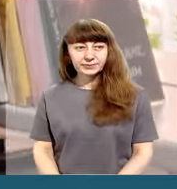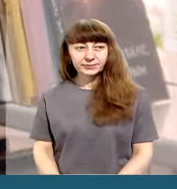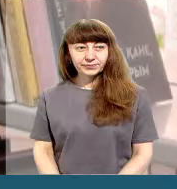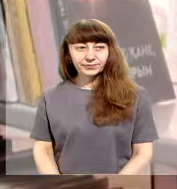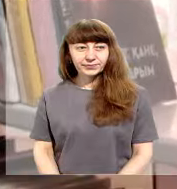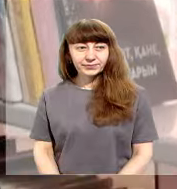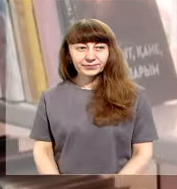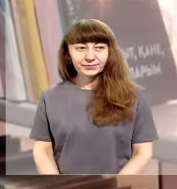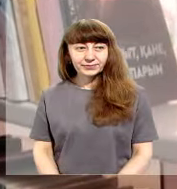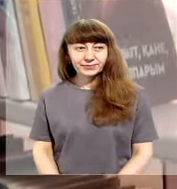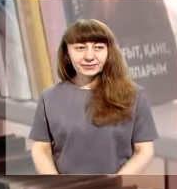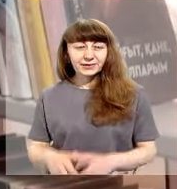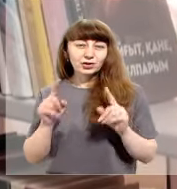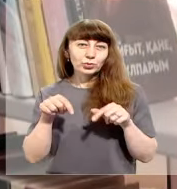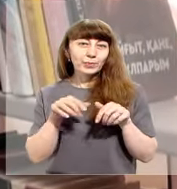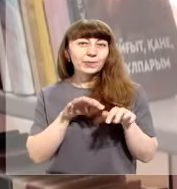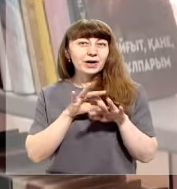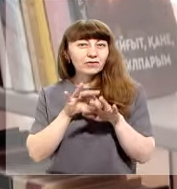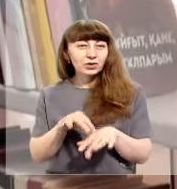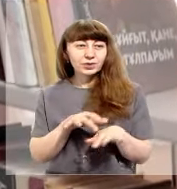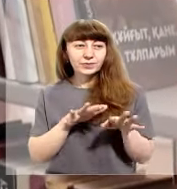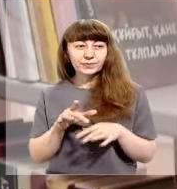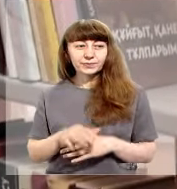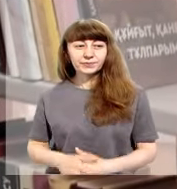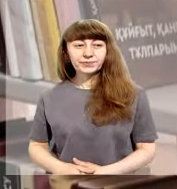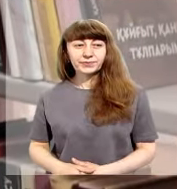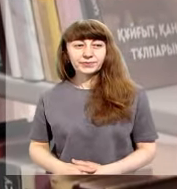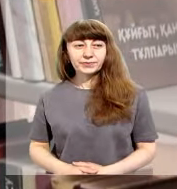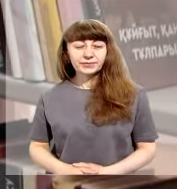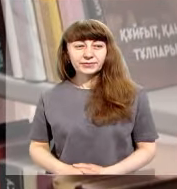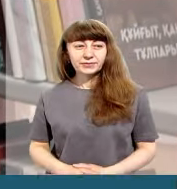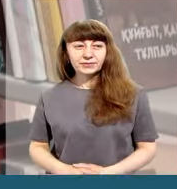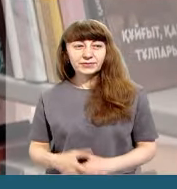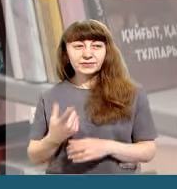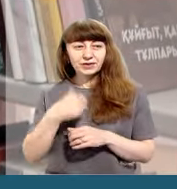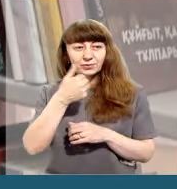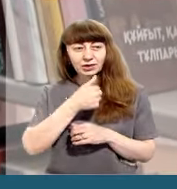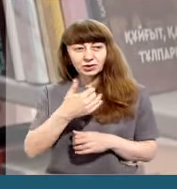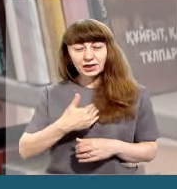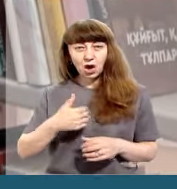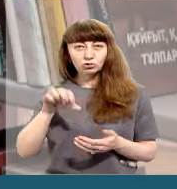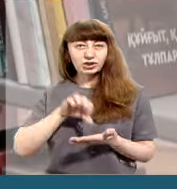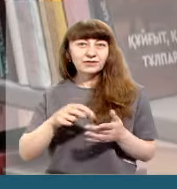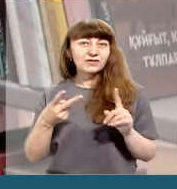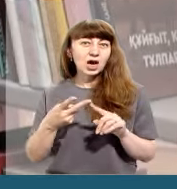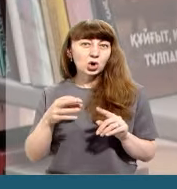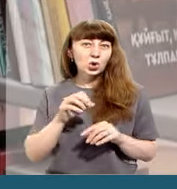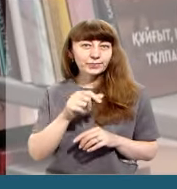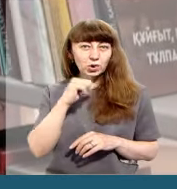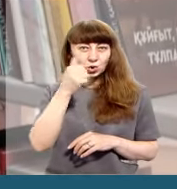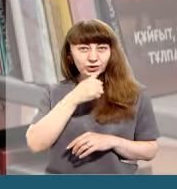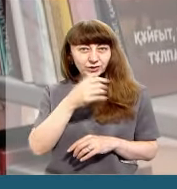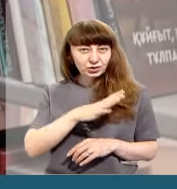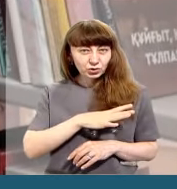Проходит мероприятие «Сойскудрета». В этом году я участвую 2-й раз, я участвовала в прошлом